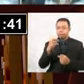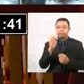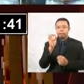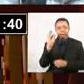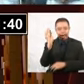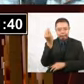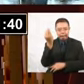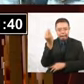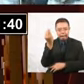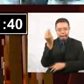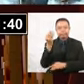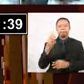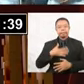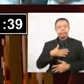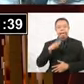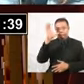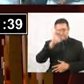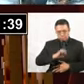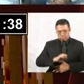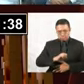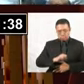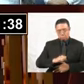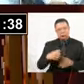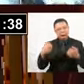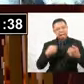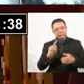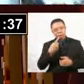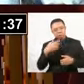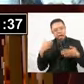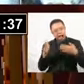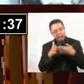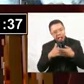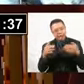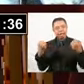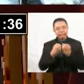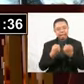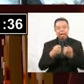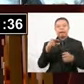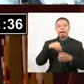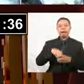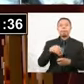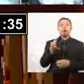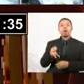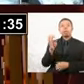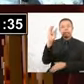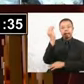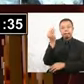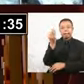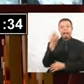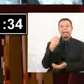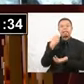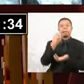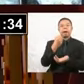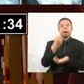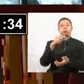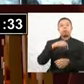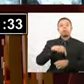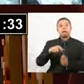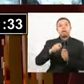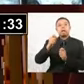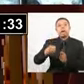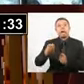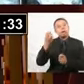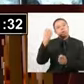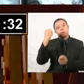Jakarta saya tahu betul tantangan yang kita hadapi di kota ini harga bahan pokok yang kian sulit